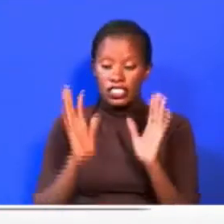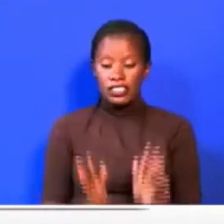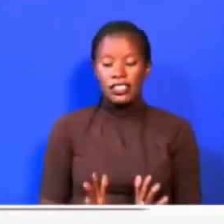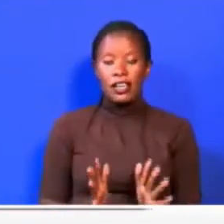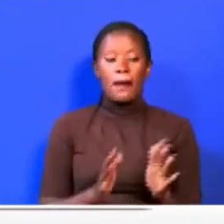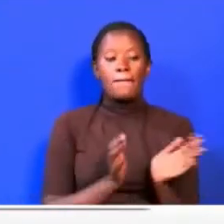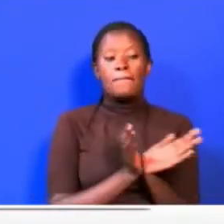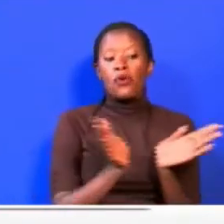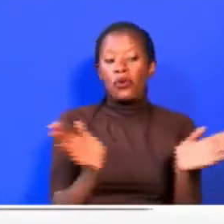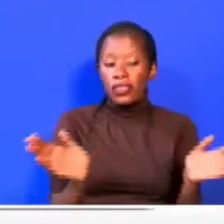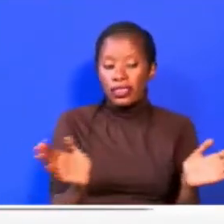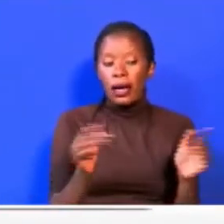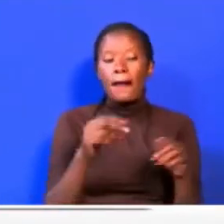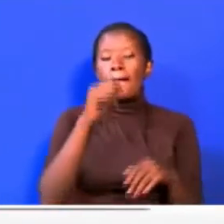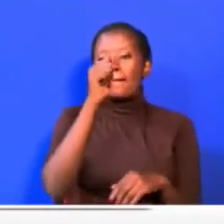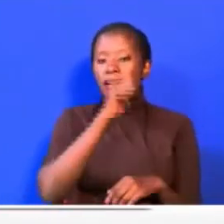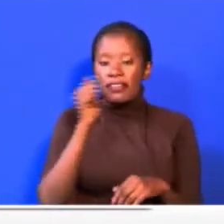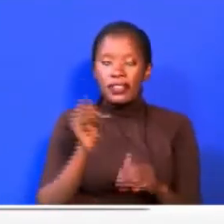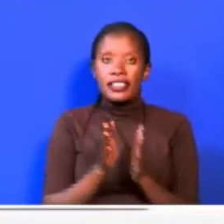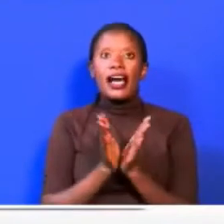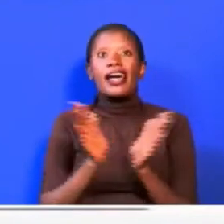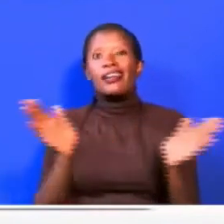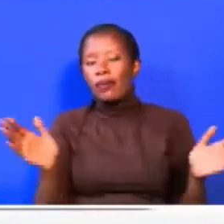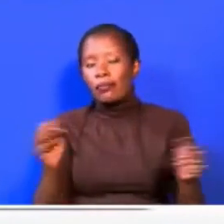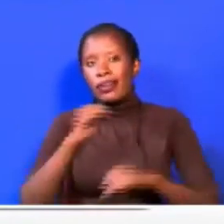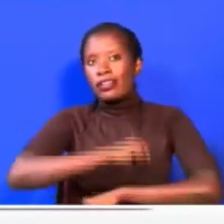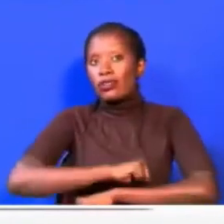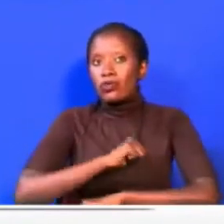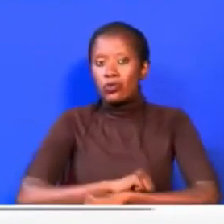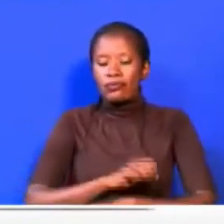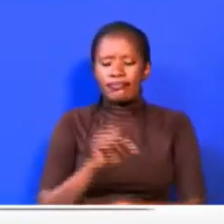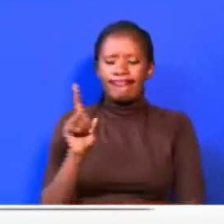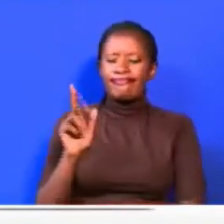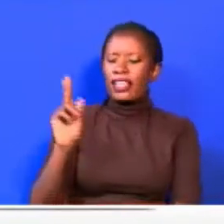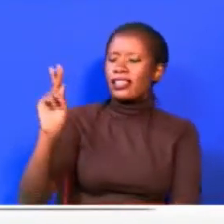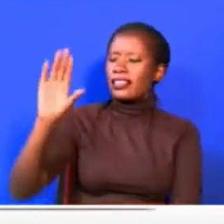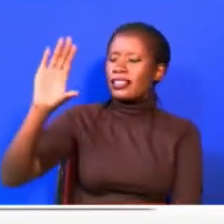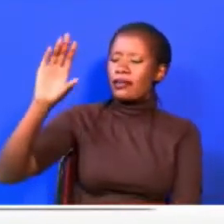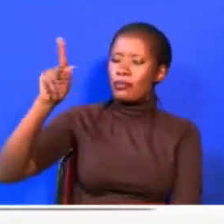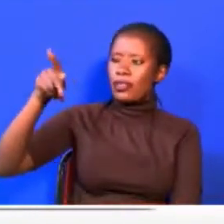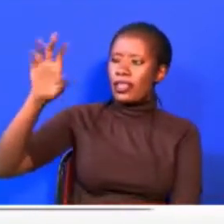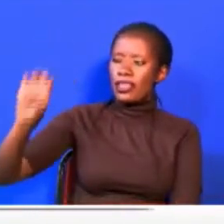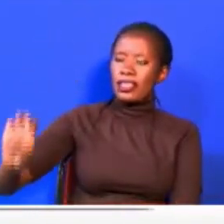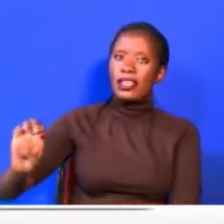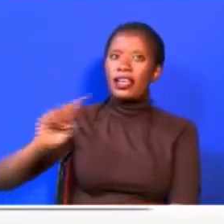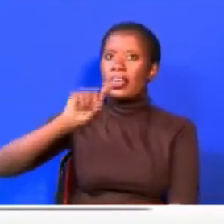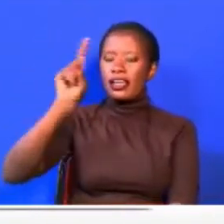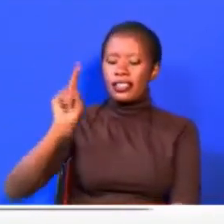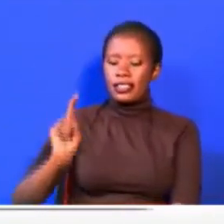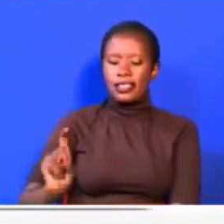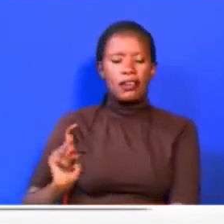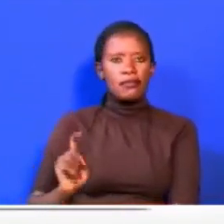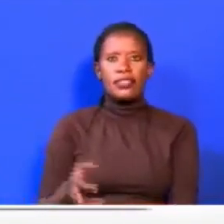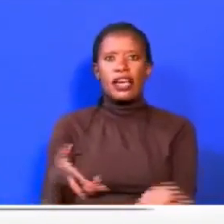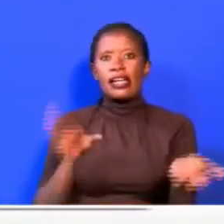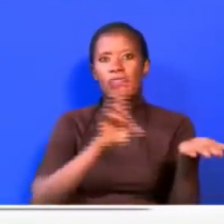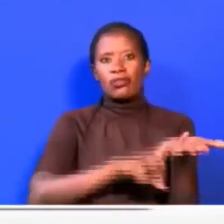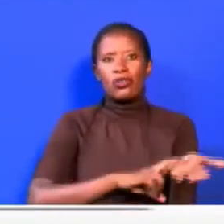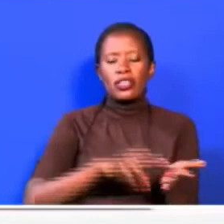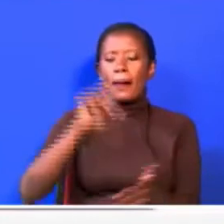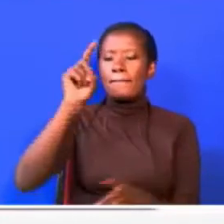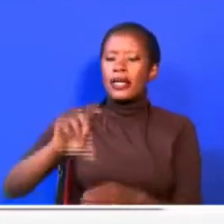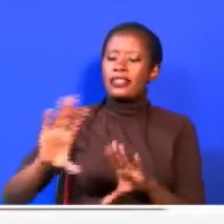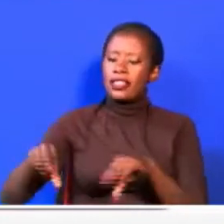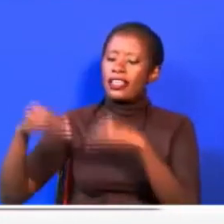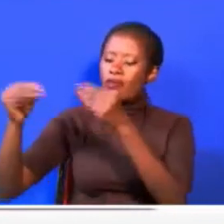public and private, this is a Kenya government examination. You shall give the candidate his